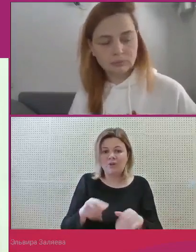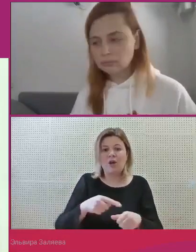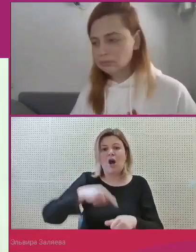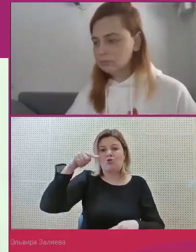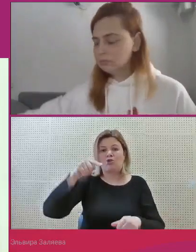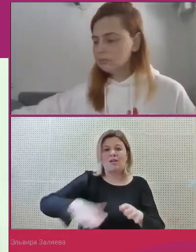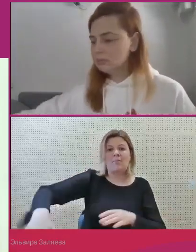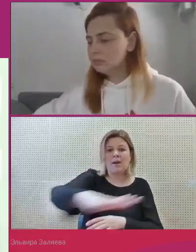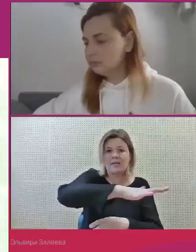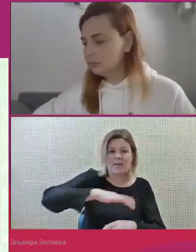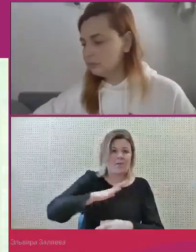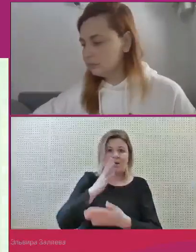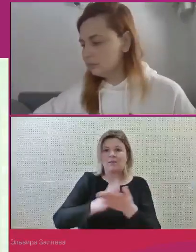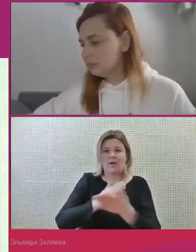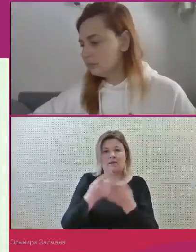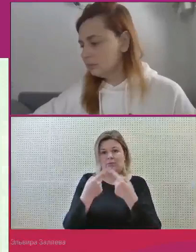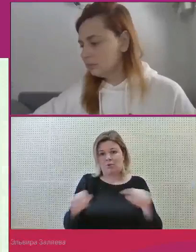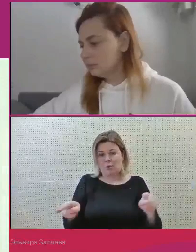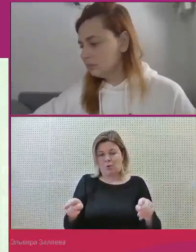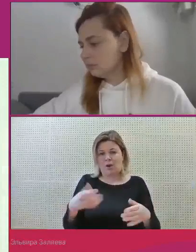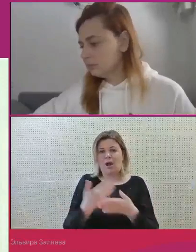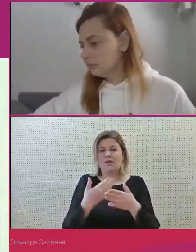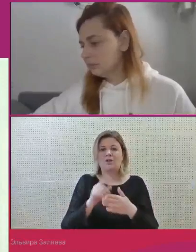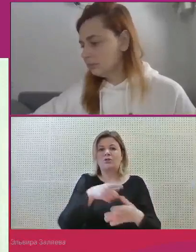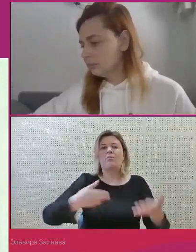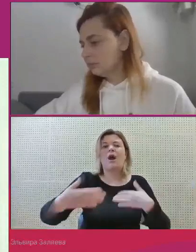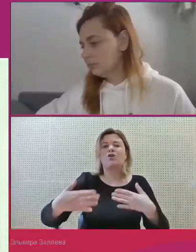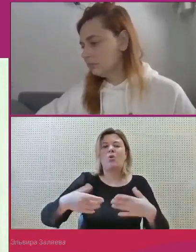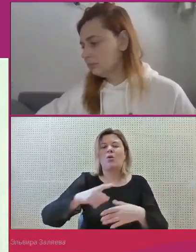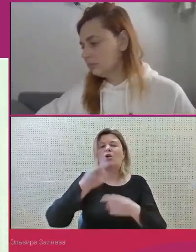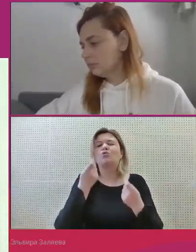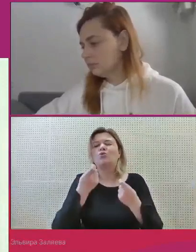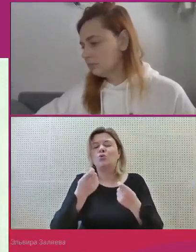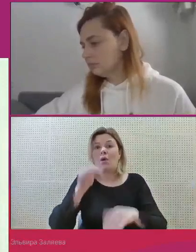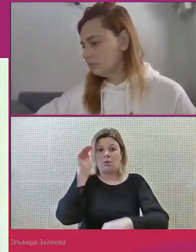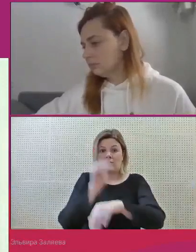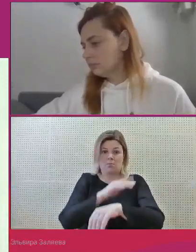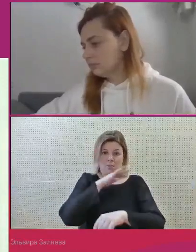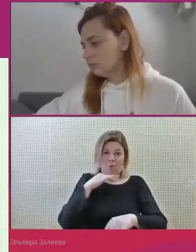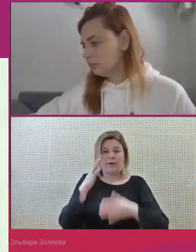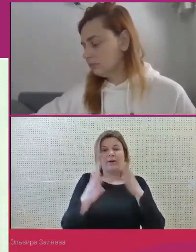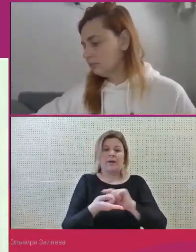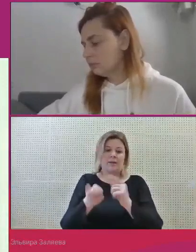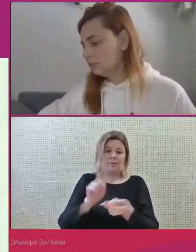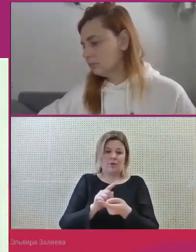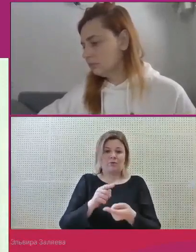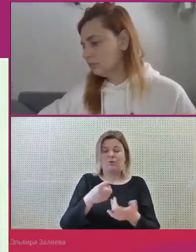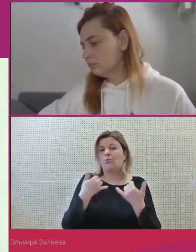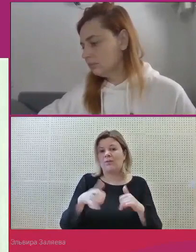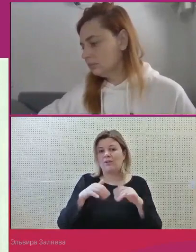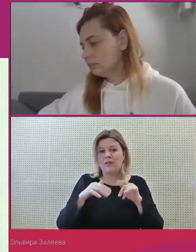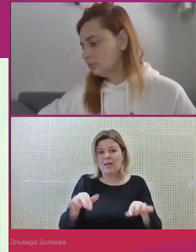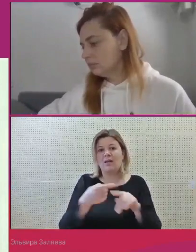самом деле много или наоборот. Это действительно потрясающее дело, которым занимаются организаторы. Очень-очень-очень круто,